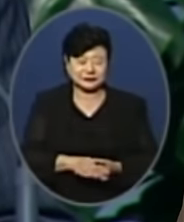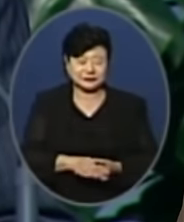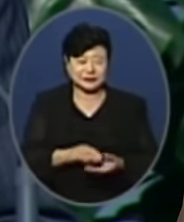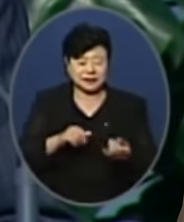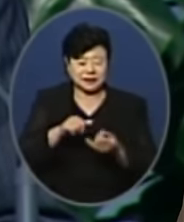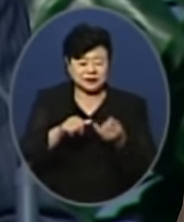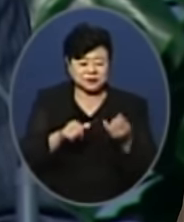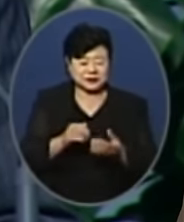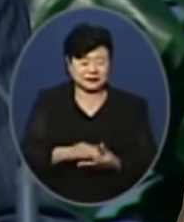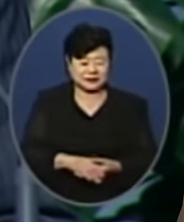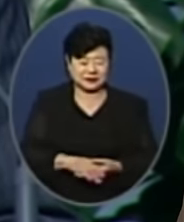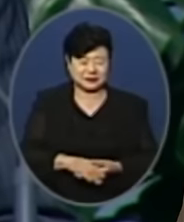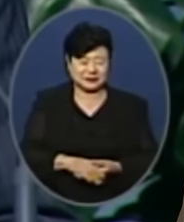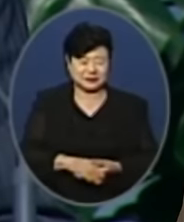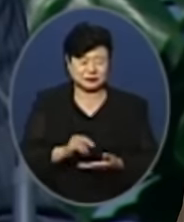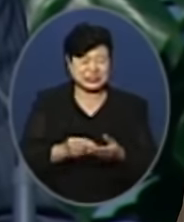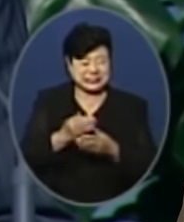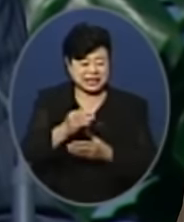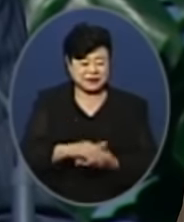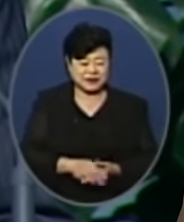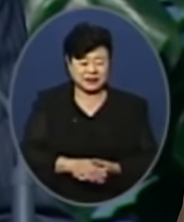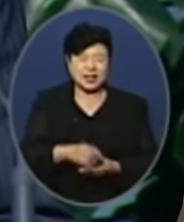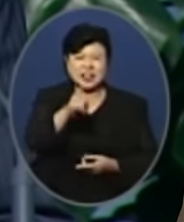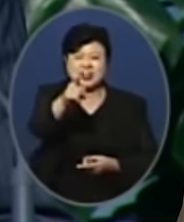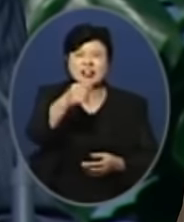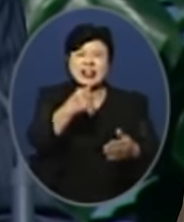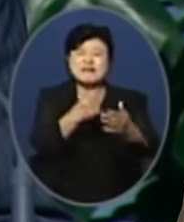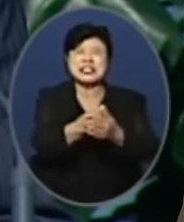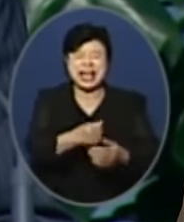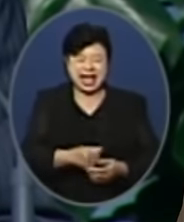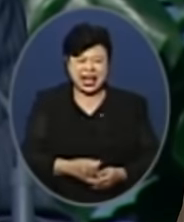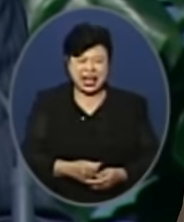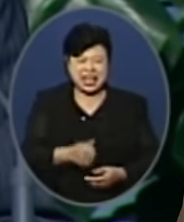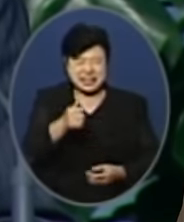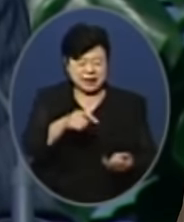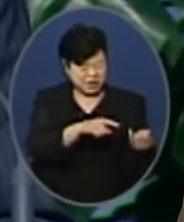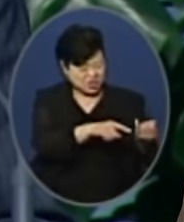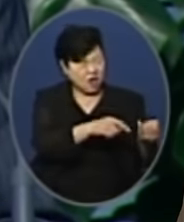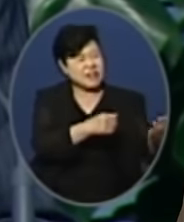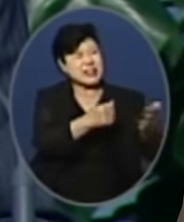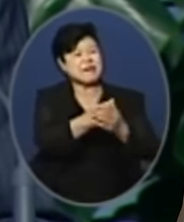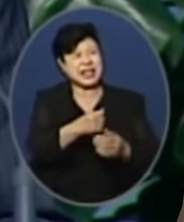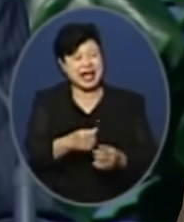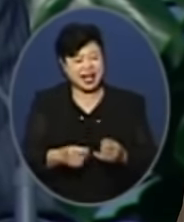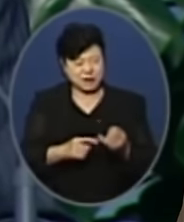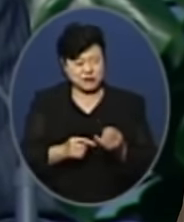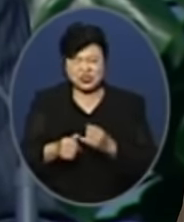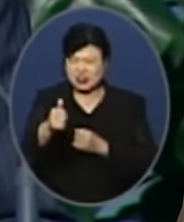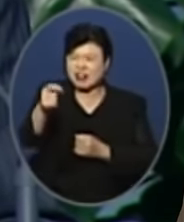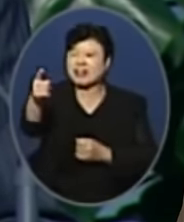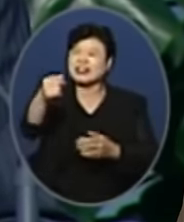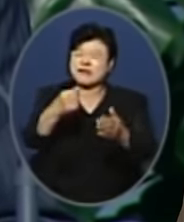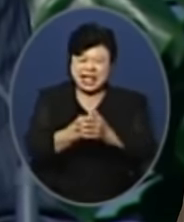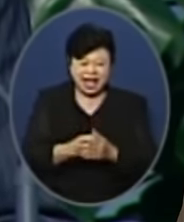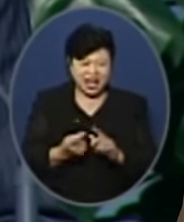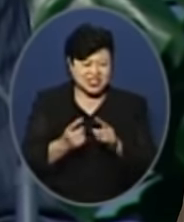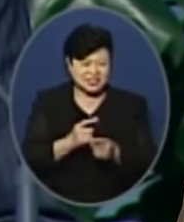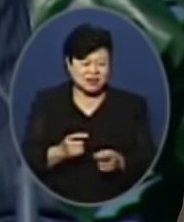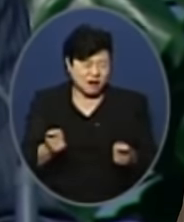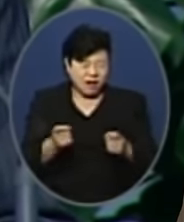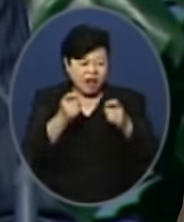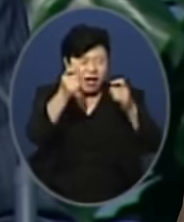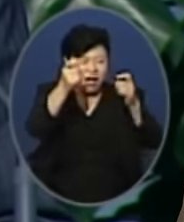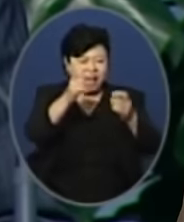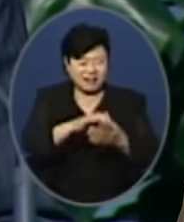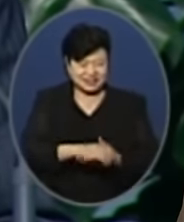무슨 일이 생겨서 문제가 생기면 남편이 내 탓이요, 당신 탓이 아니니까 걱정하지 마시오,